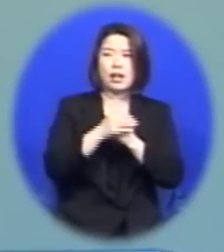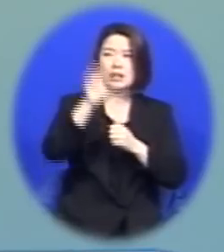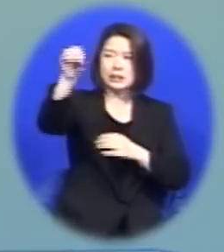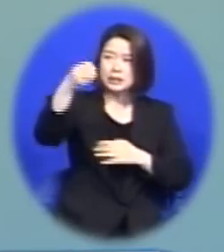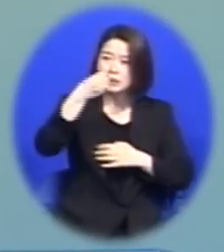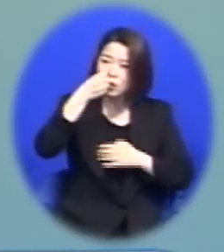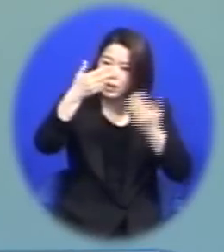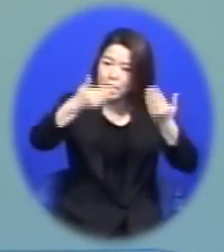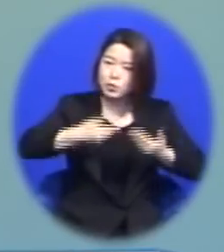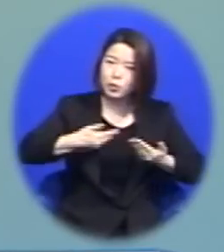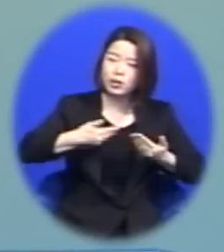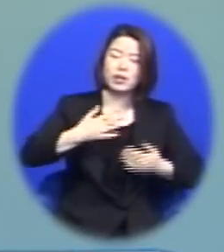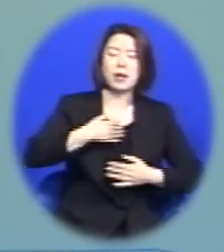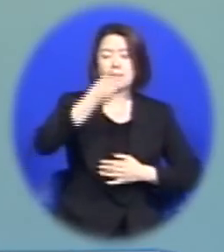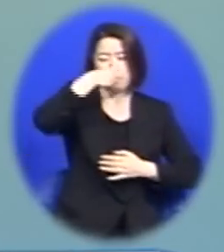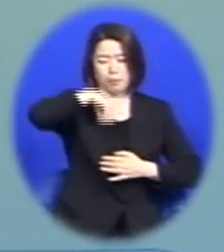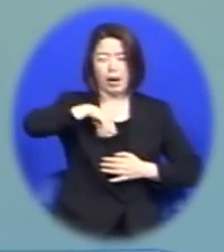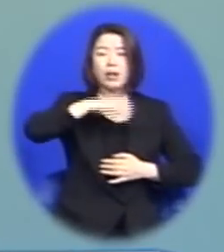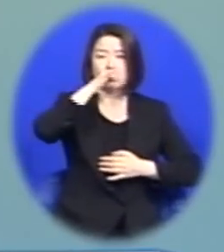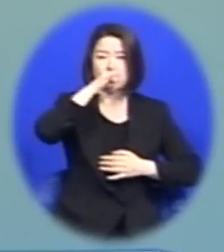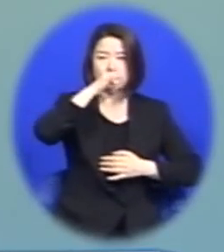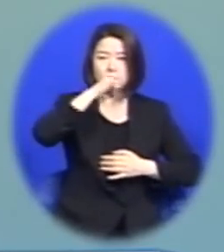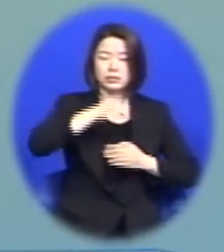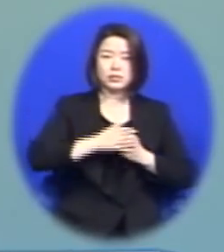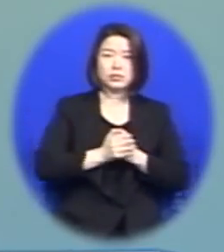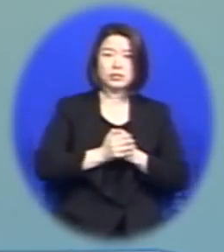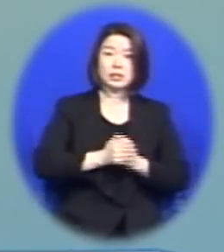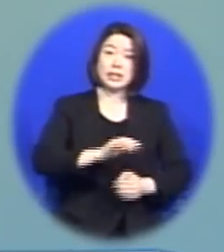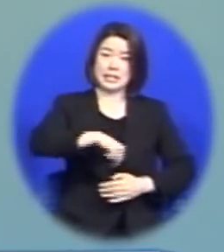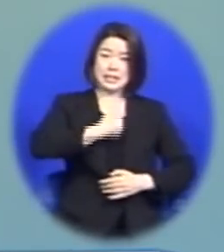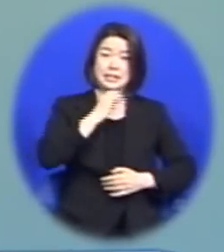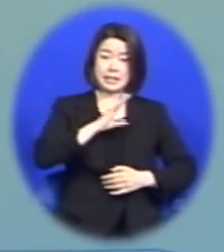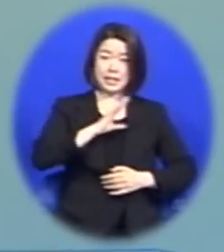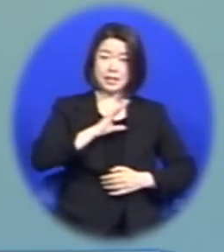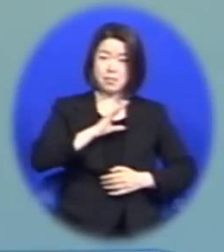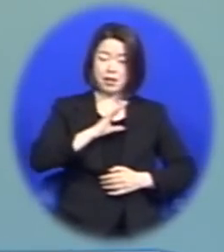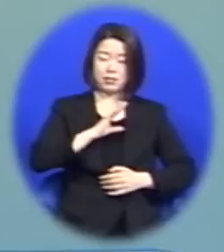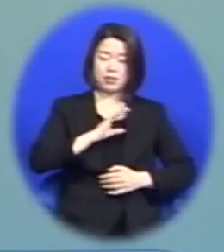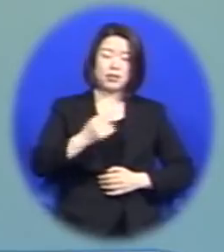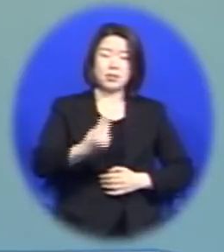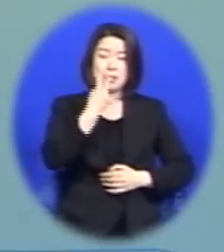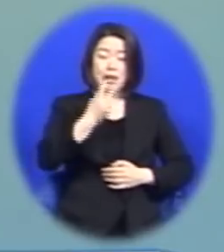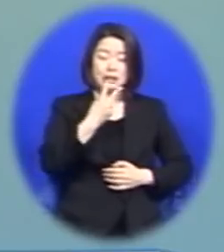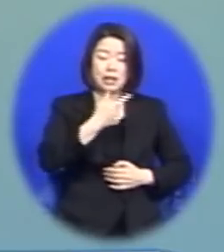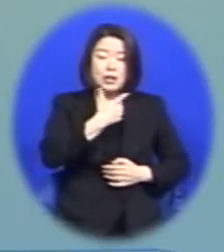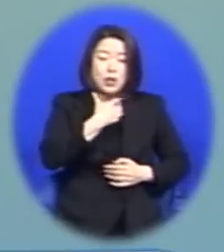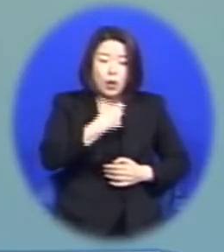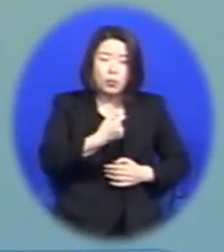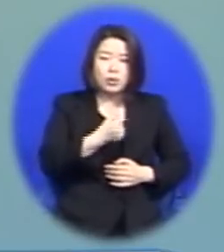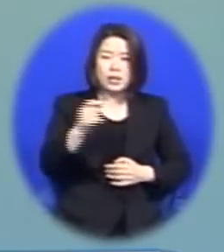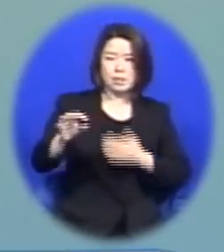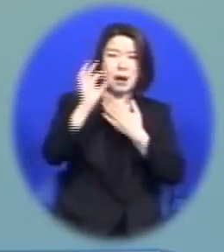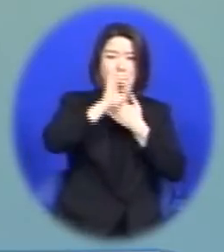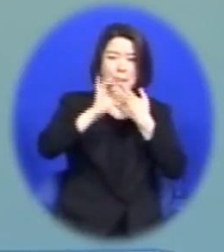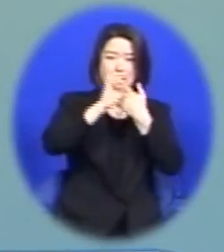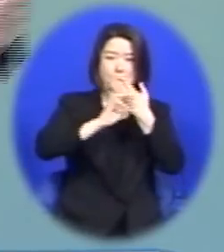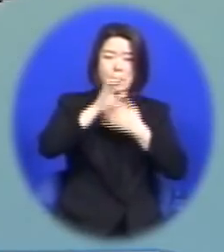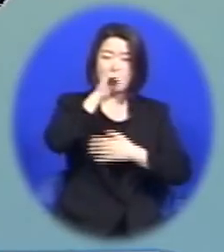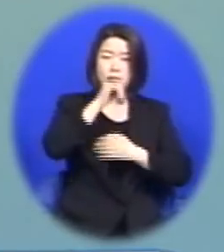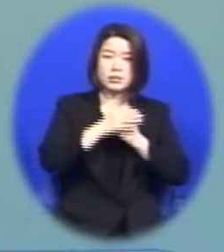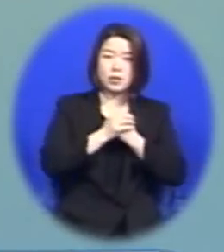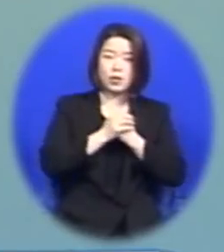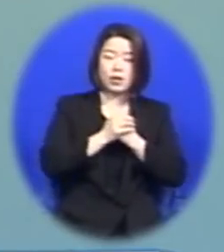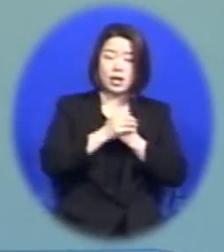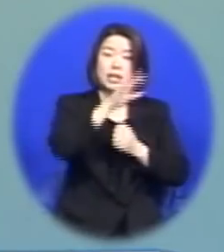주므로 내가 먹었나 이라 자기만 살겠다는 것 자기만 자기가 선악과 따먹은 책임이